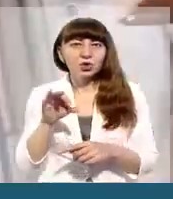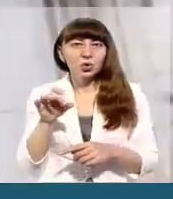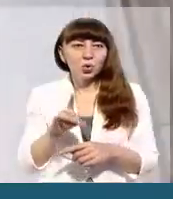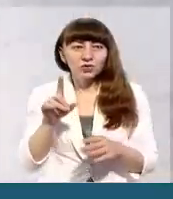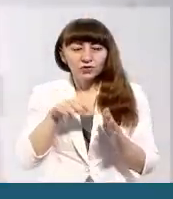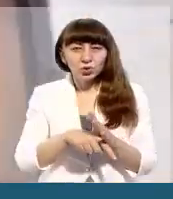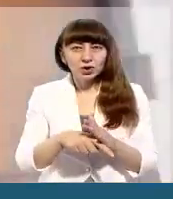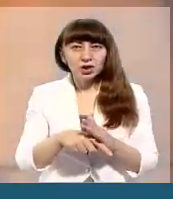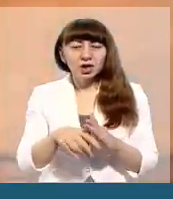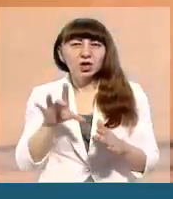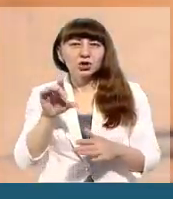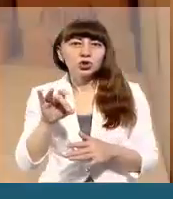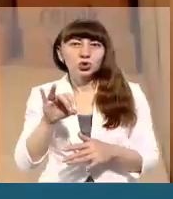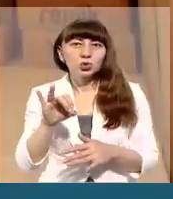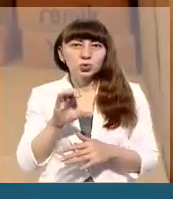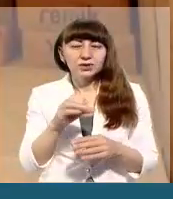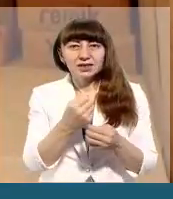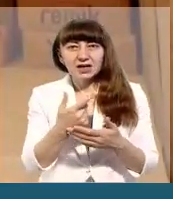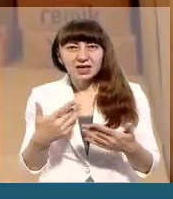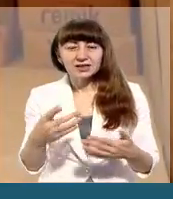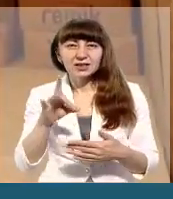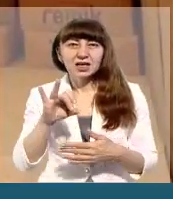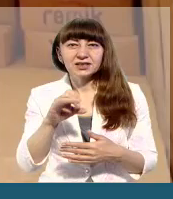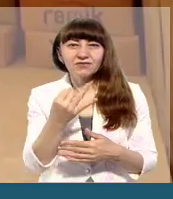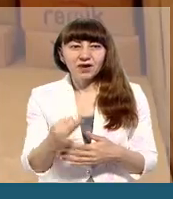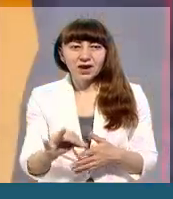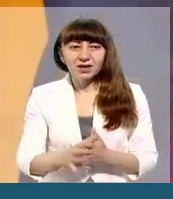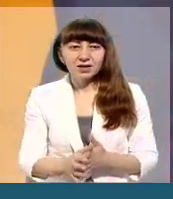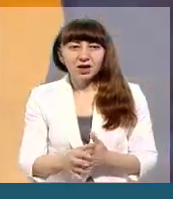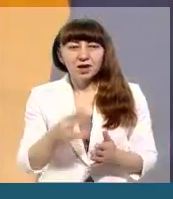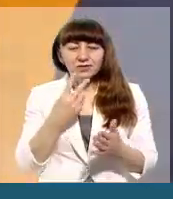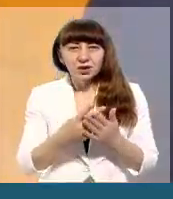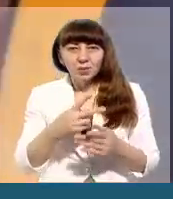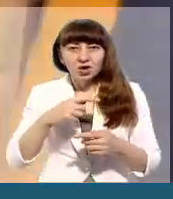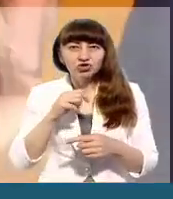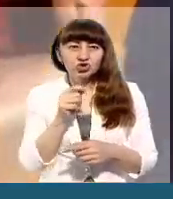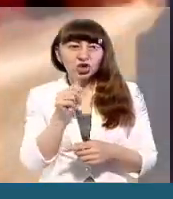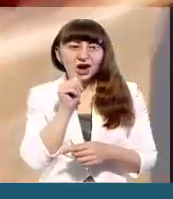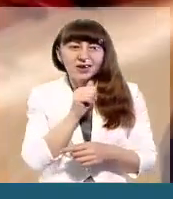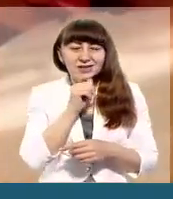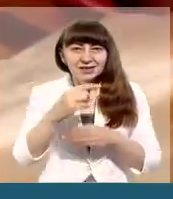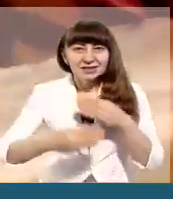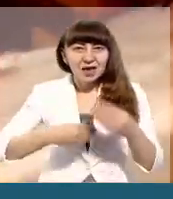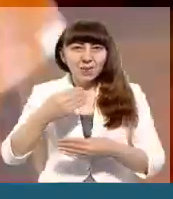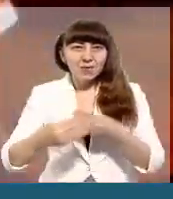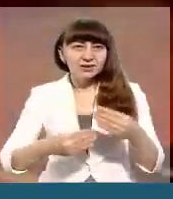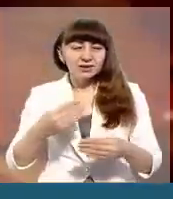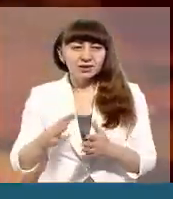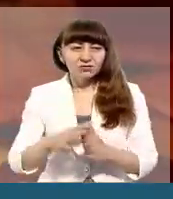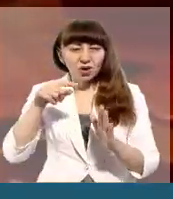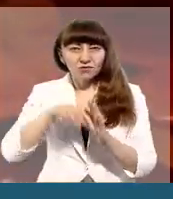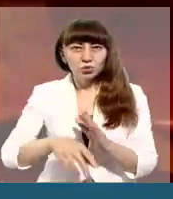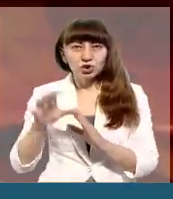внутри коробок находились снюс и несколько видов на свая россыпью примечательно что груз был тщательно замаскирован под масками